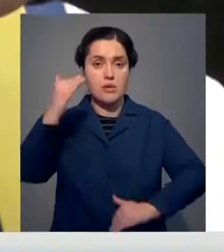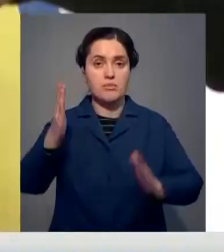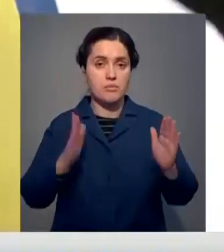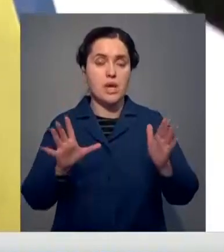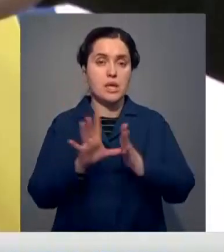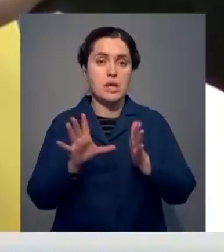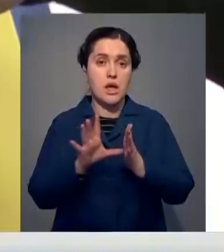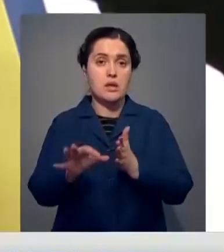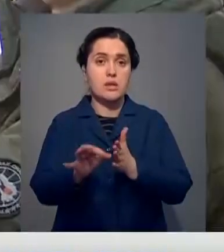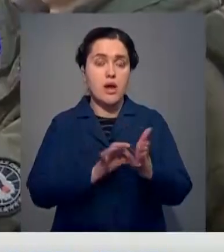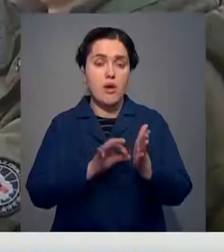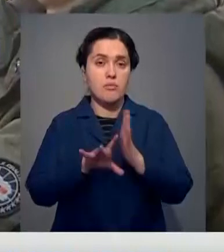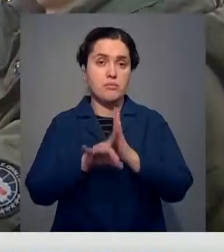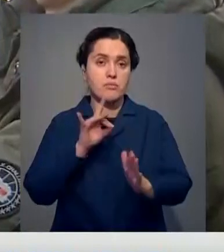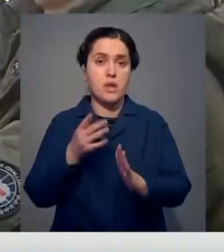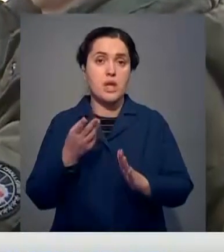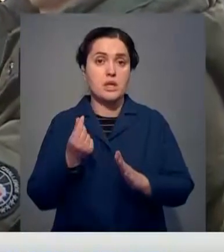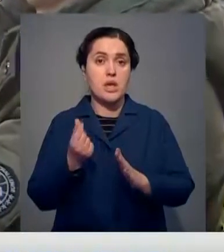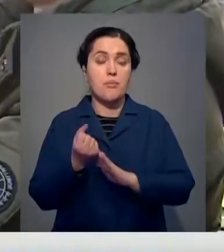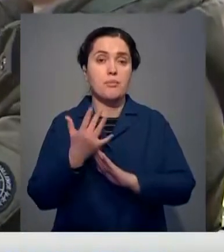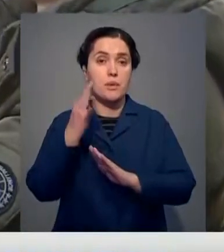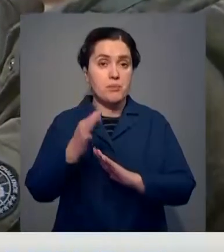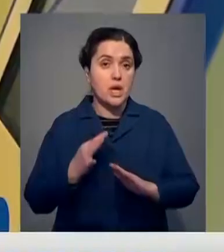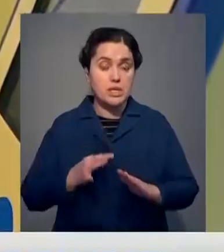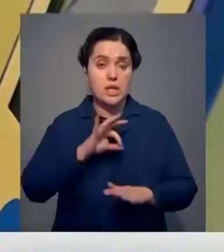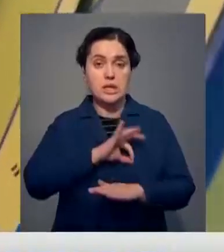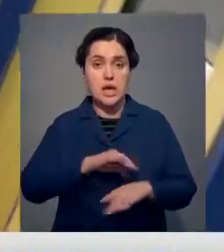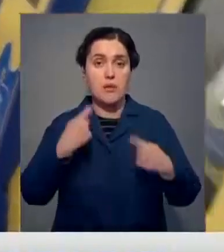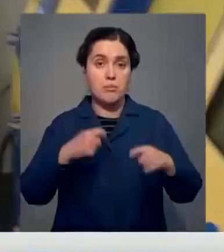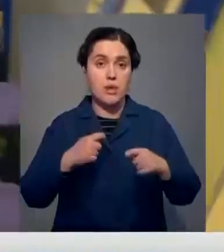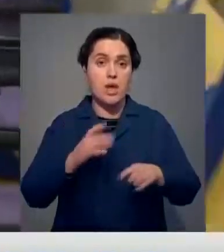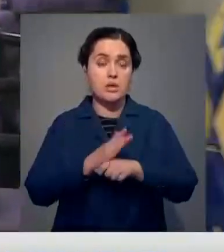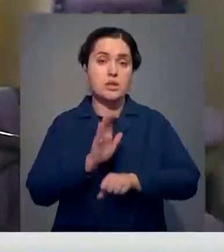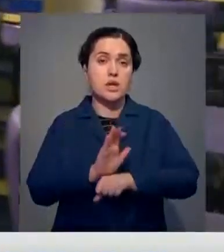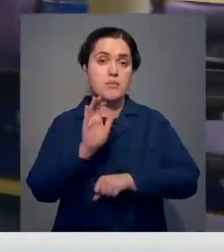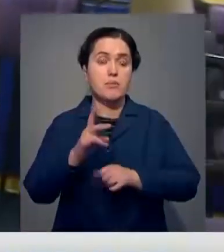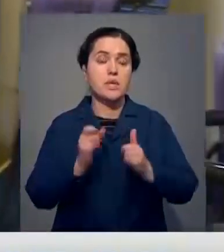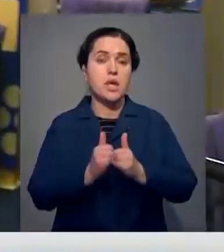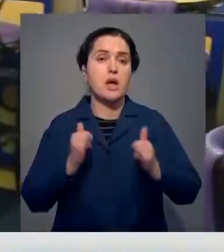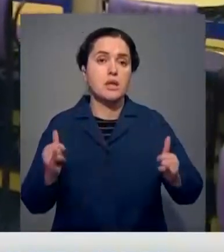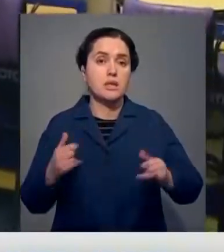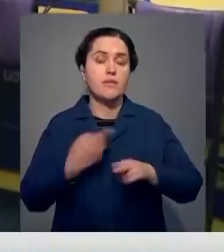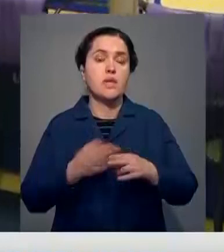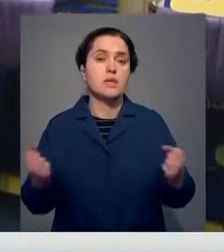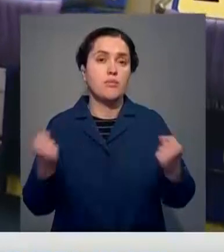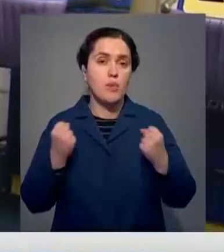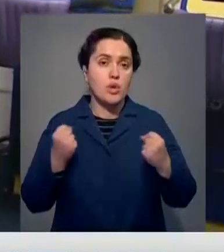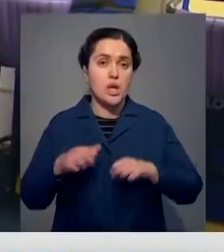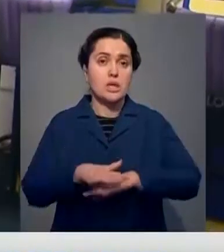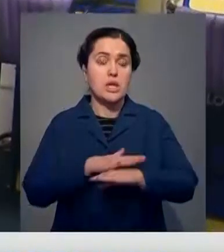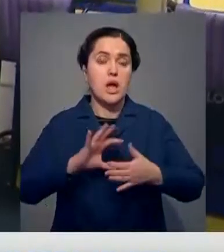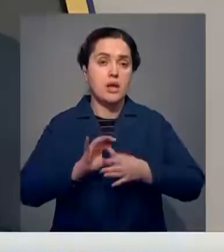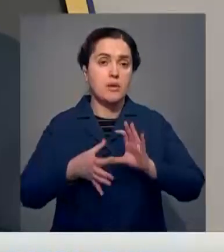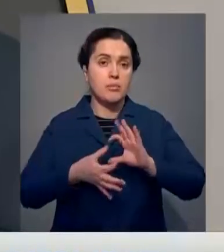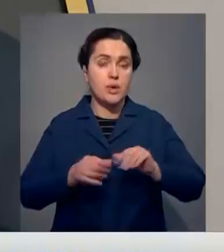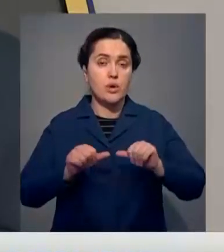электронной моментальной лотереи. 15% дохода от продаж направляются на развитие спорта в Национальный олимпийский комитет. И что важно, играть